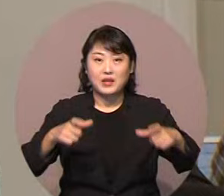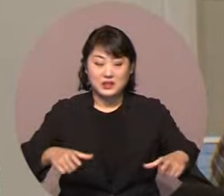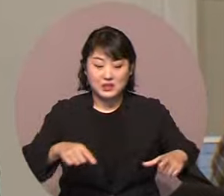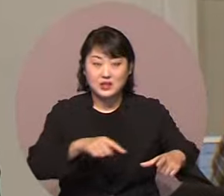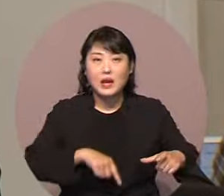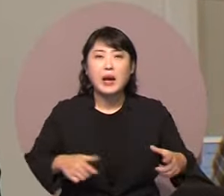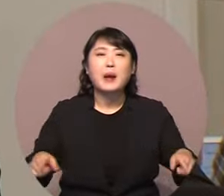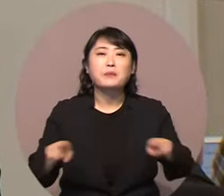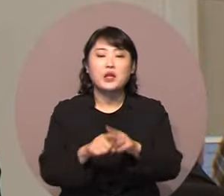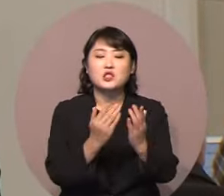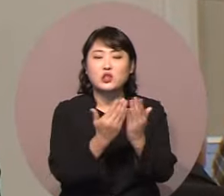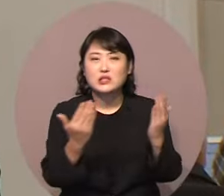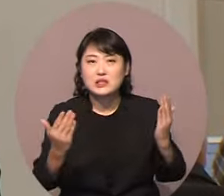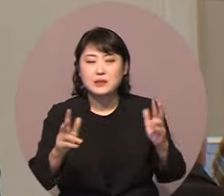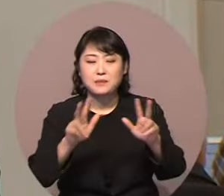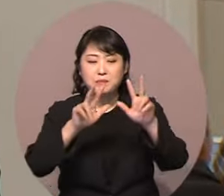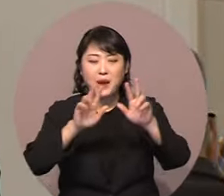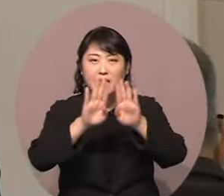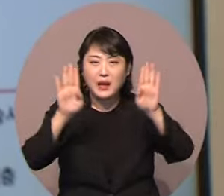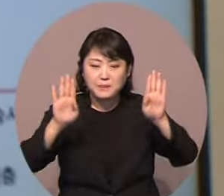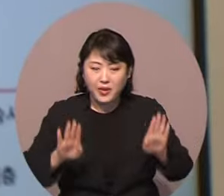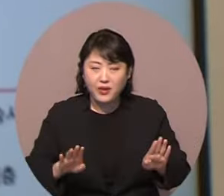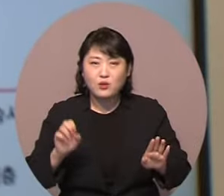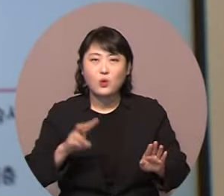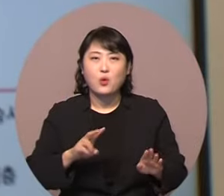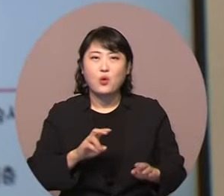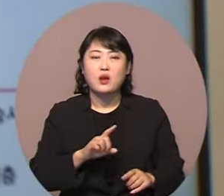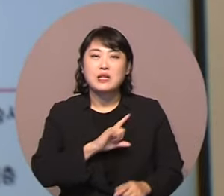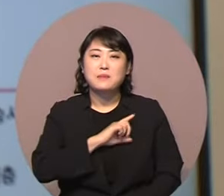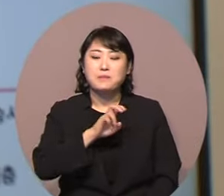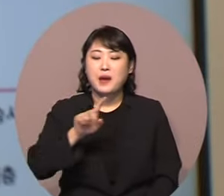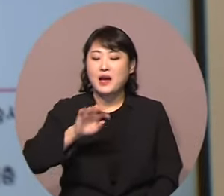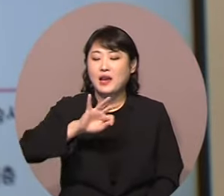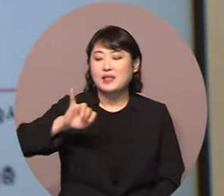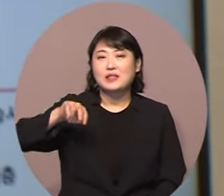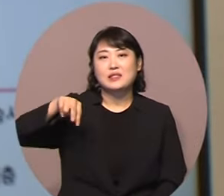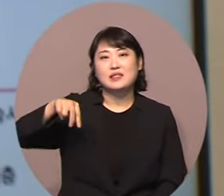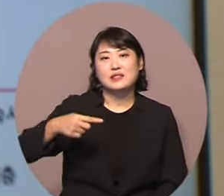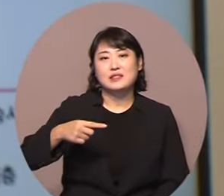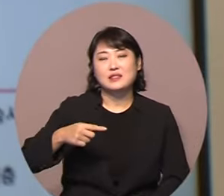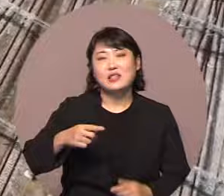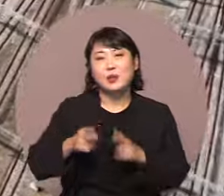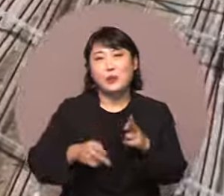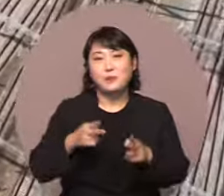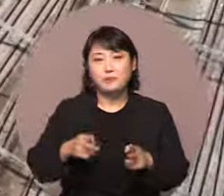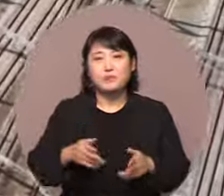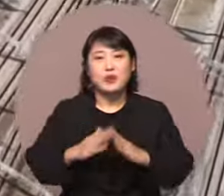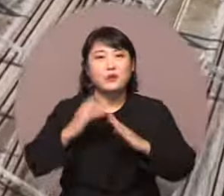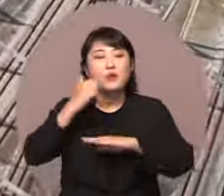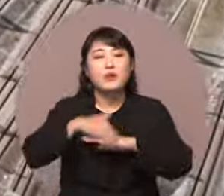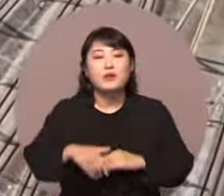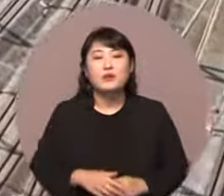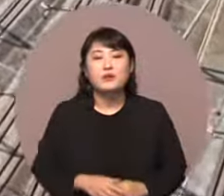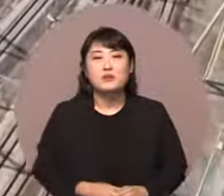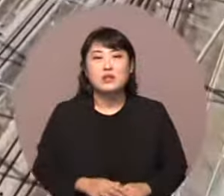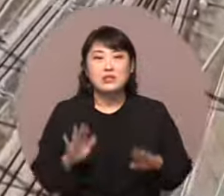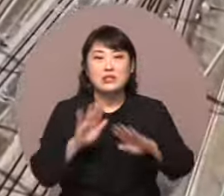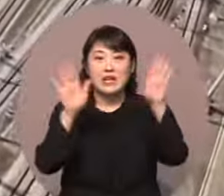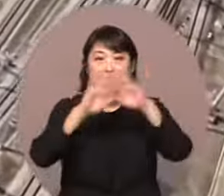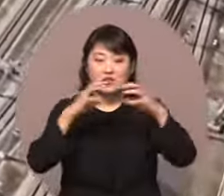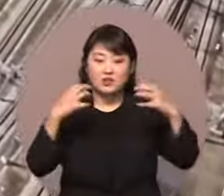가치의 전시행사나 박람회, 이른바 마이스 산업의 3대 축으로 조성할 계획입니다. 여기에